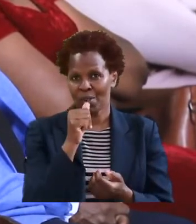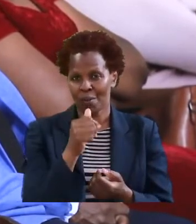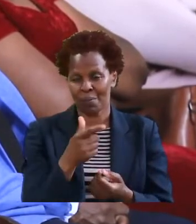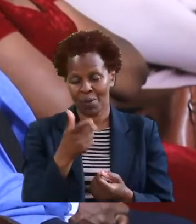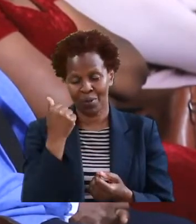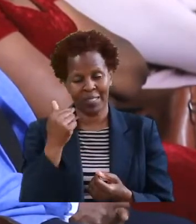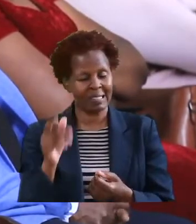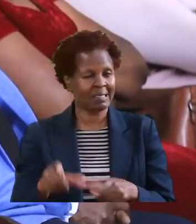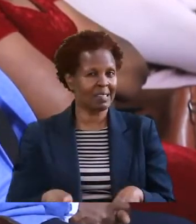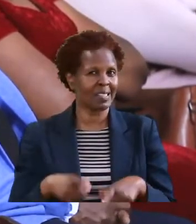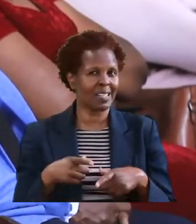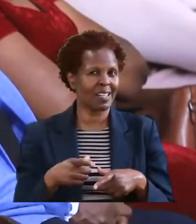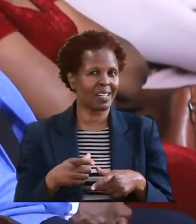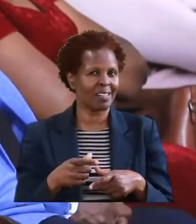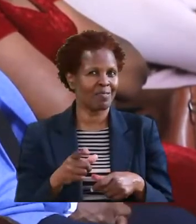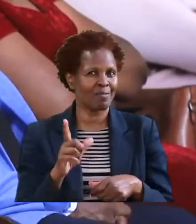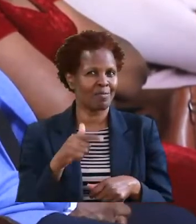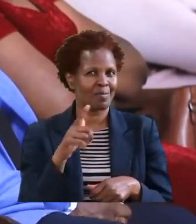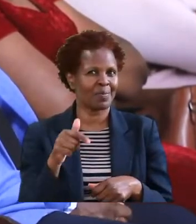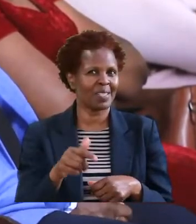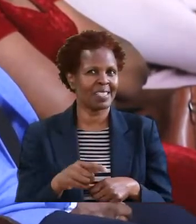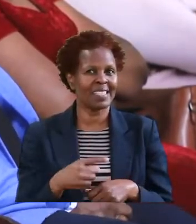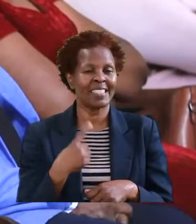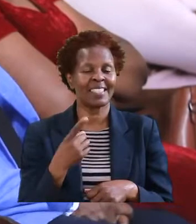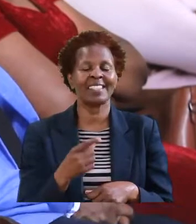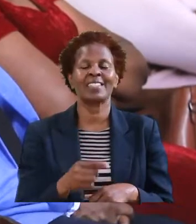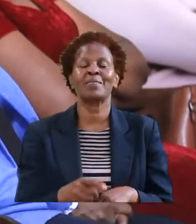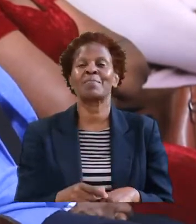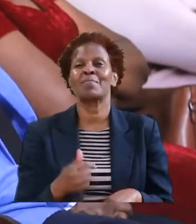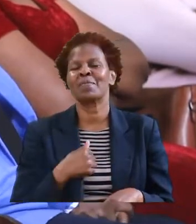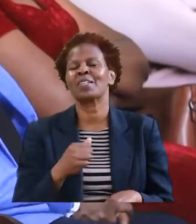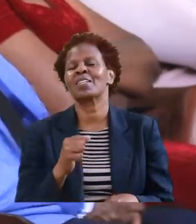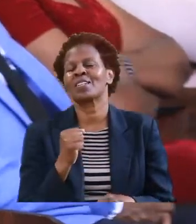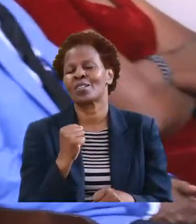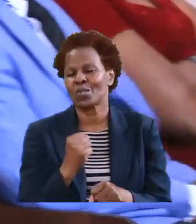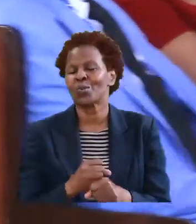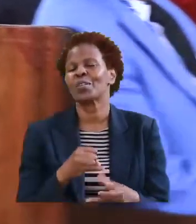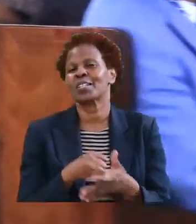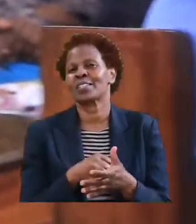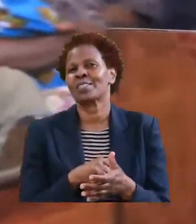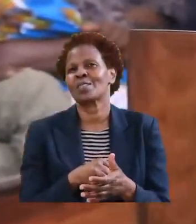maisha yake inaonekana sio sawa. Na akasema nitaenda, kwani watanifanya nini?